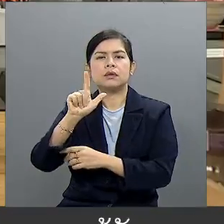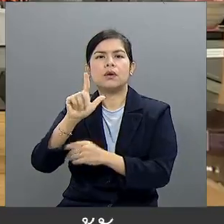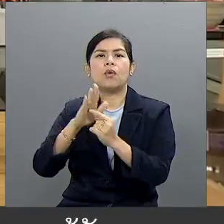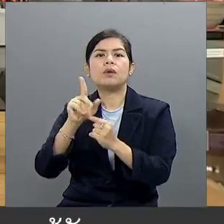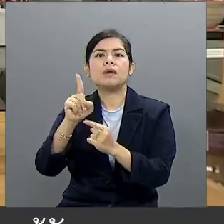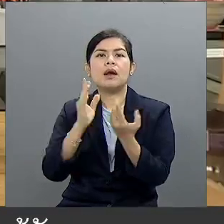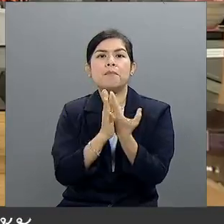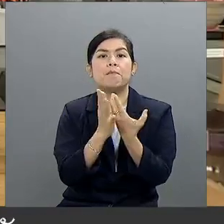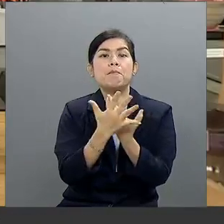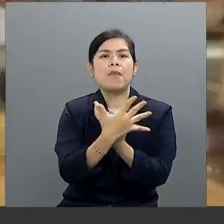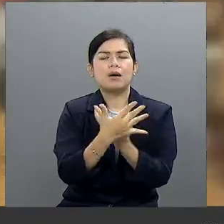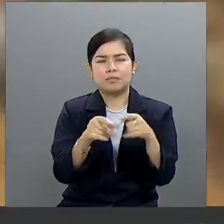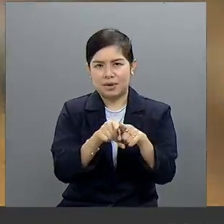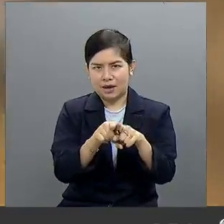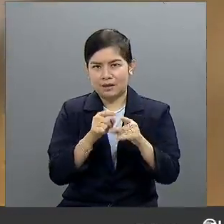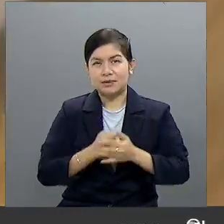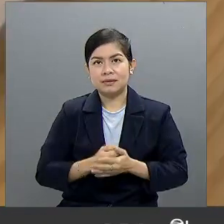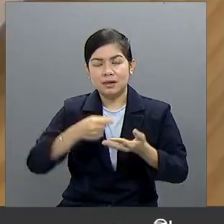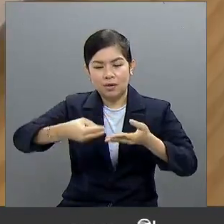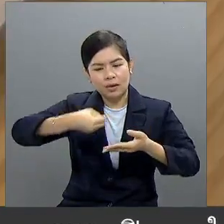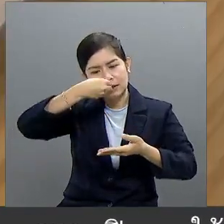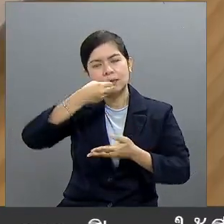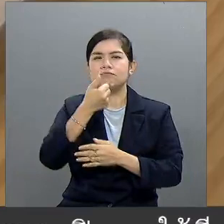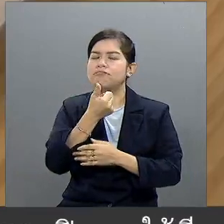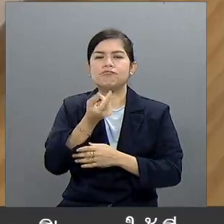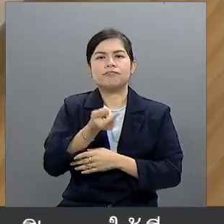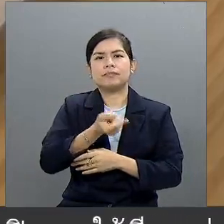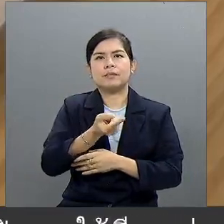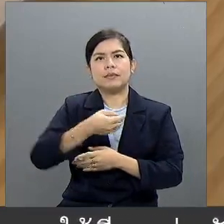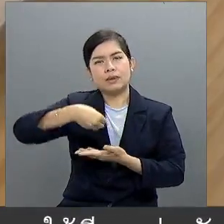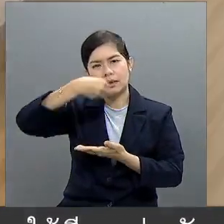ก็ตักรับประทานได้ตามปกตินะคะ